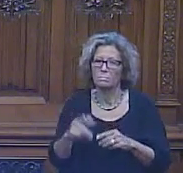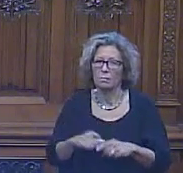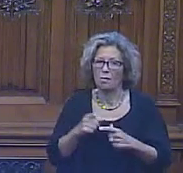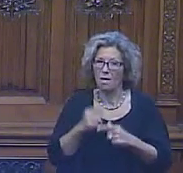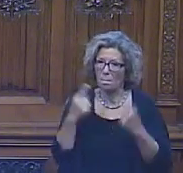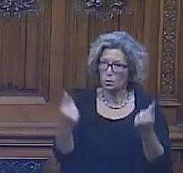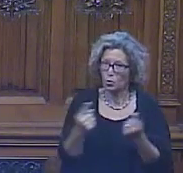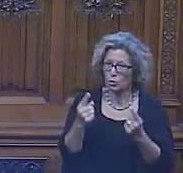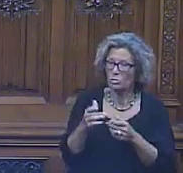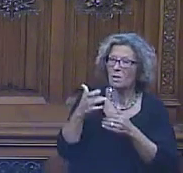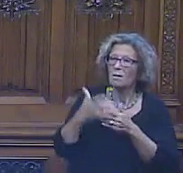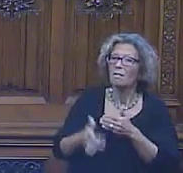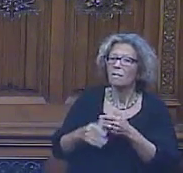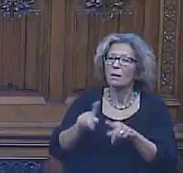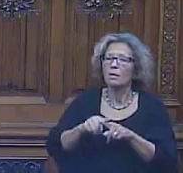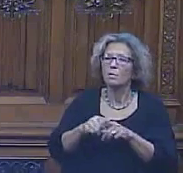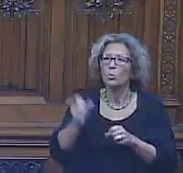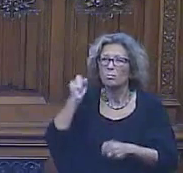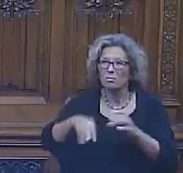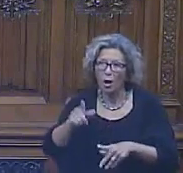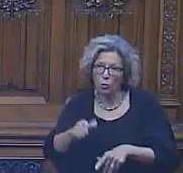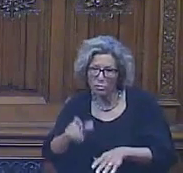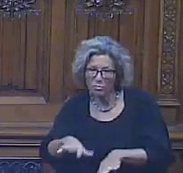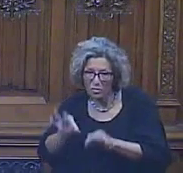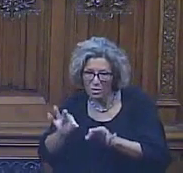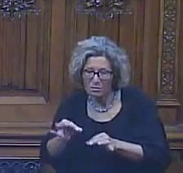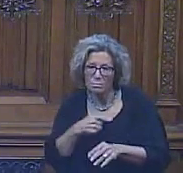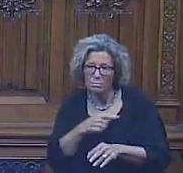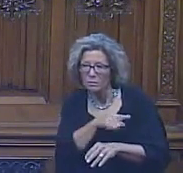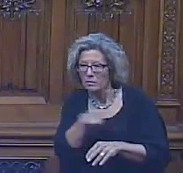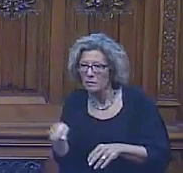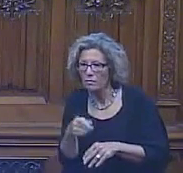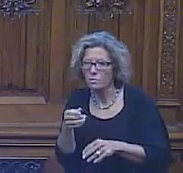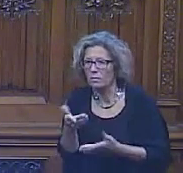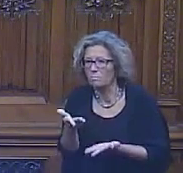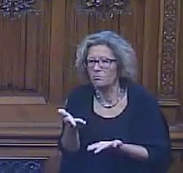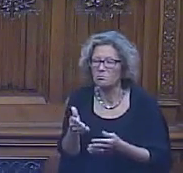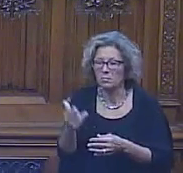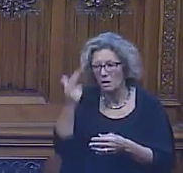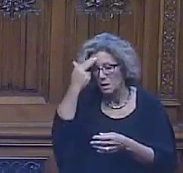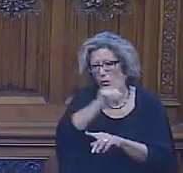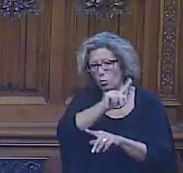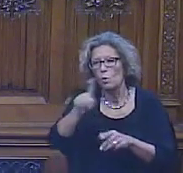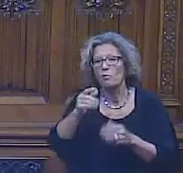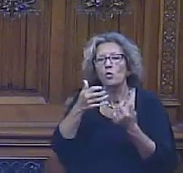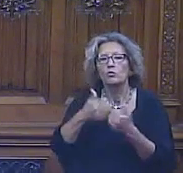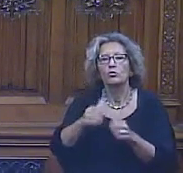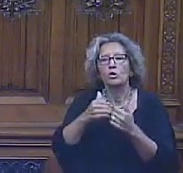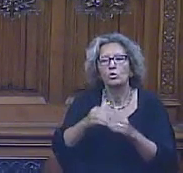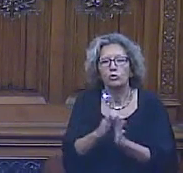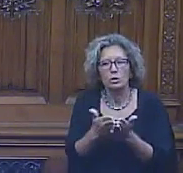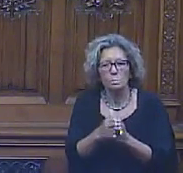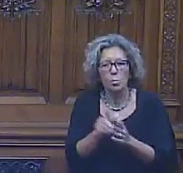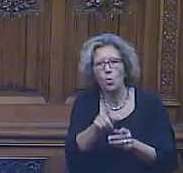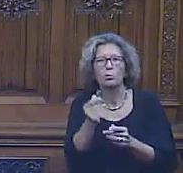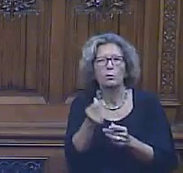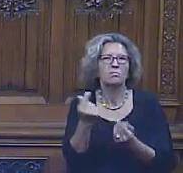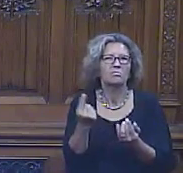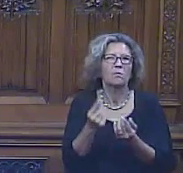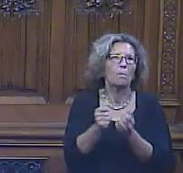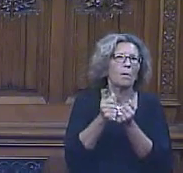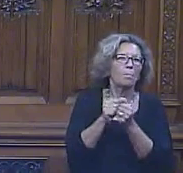Lebenssituationen Krieg und Terror vorfinden, die wir bestenfalls aus dem Geschichtsbuch oder aus den Medien